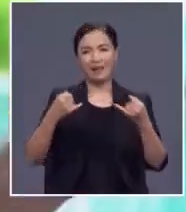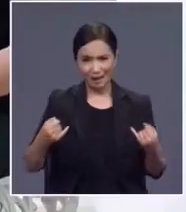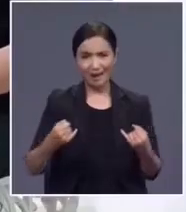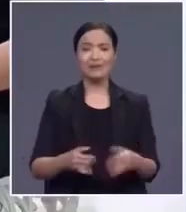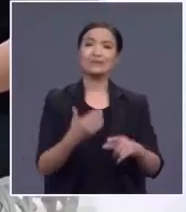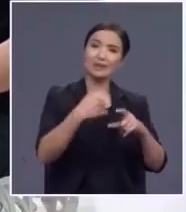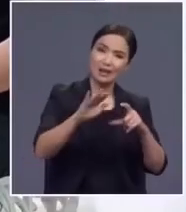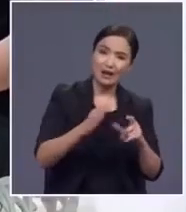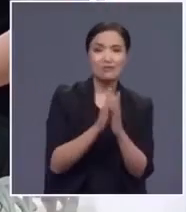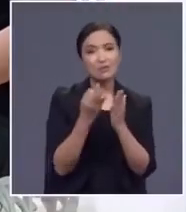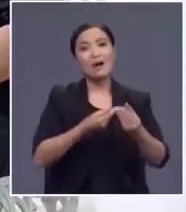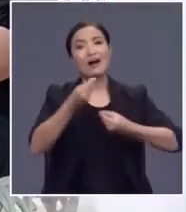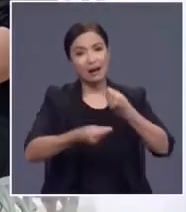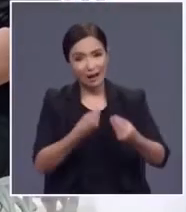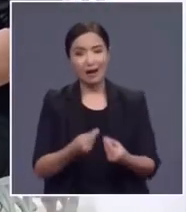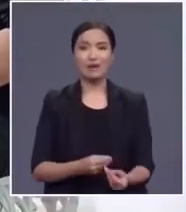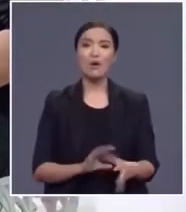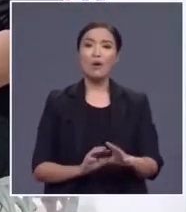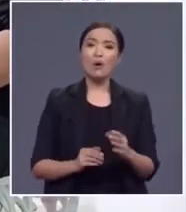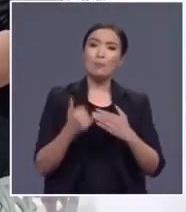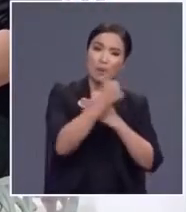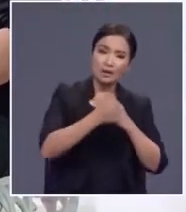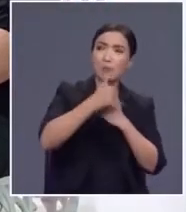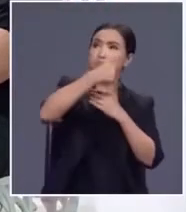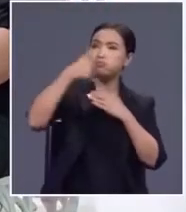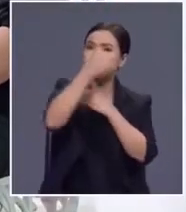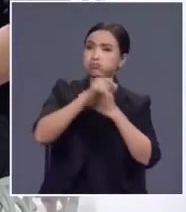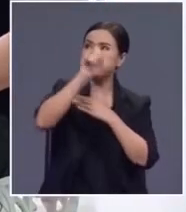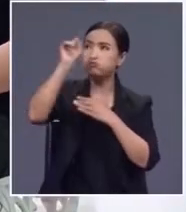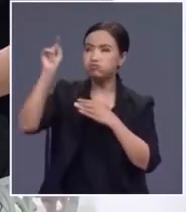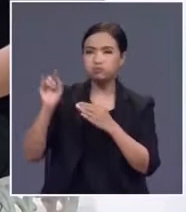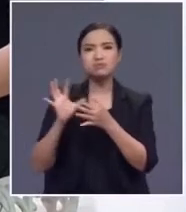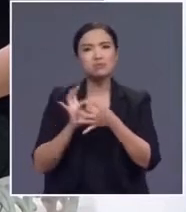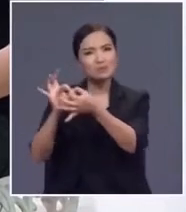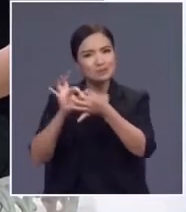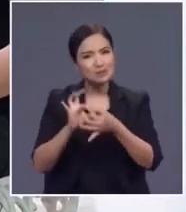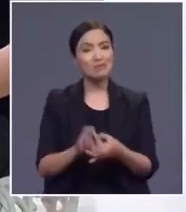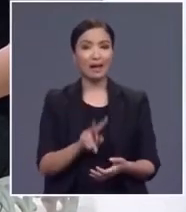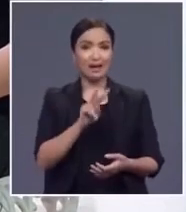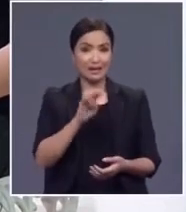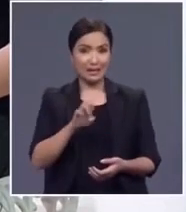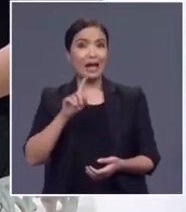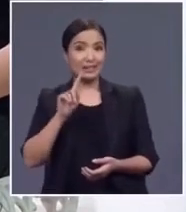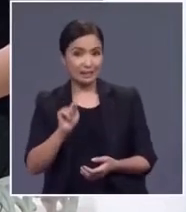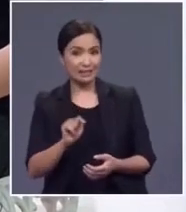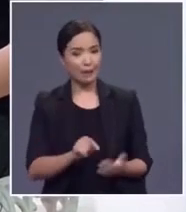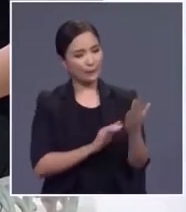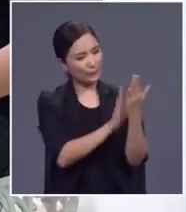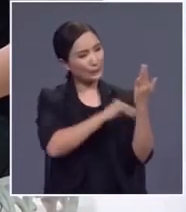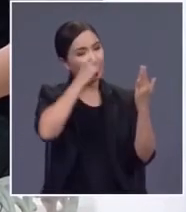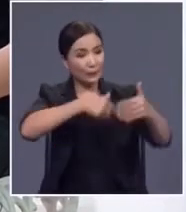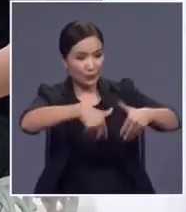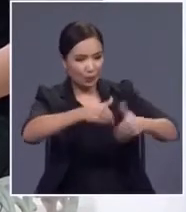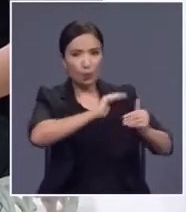อมโยงประชาคมโลกโดยใช้ จะเกิดตรงนี้แหละ เน็ตประชารัฐเป็นตัวขับเคลื่อนทำให้ท้องถิ่นเรามีความเจริญ คนที่อยู่ต่างประเท